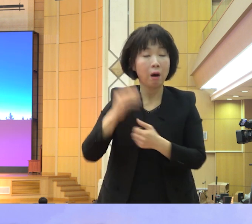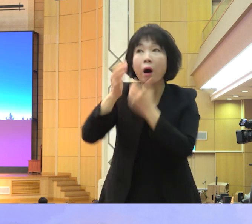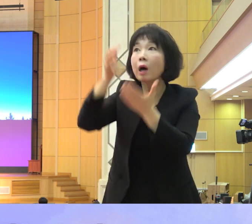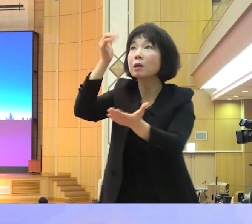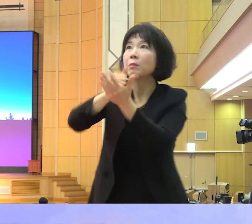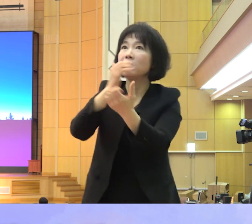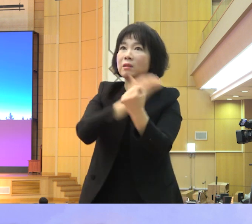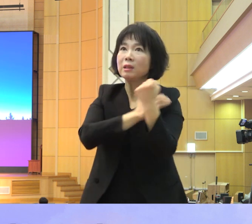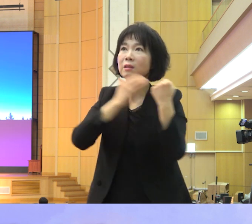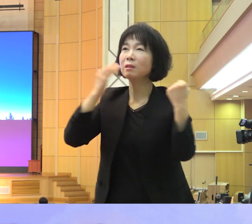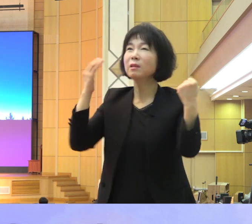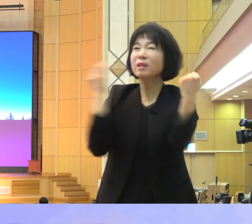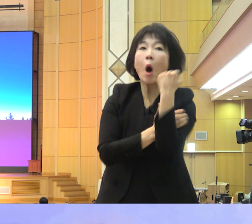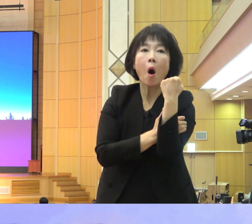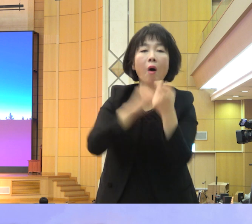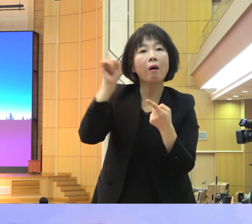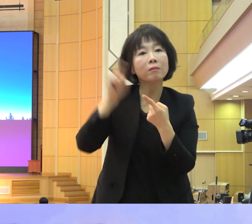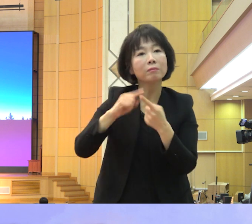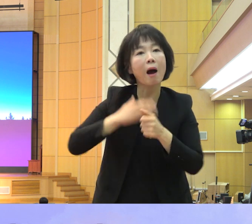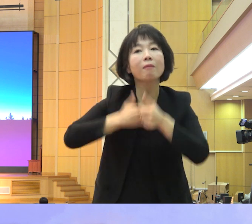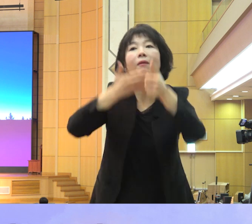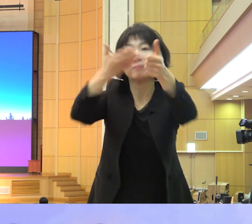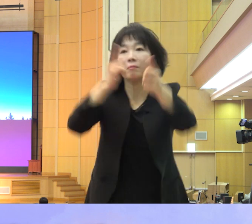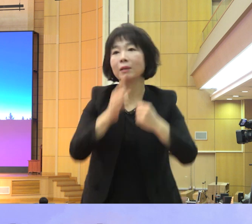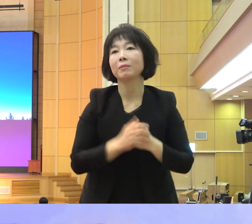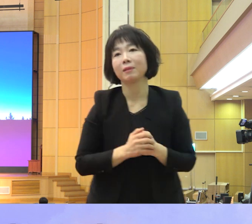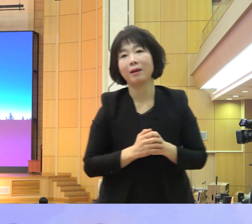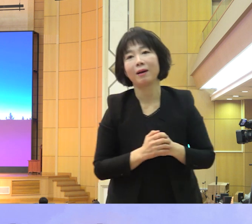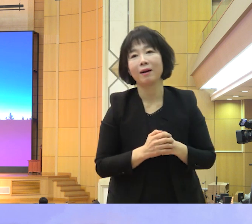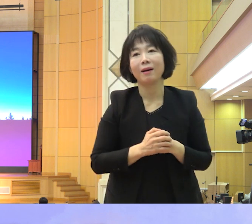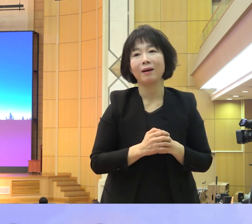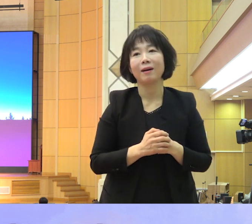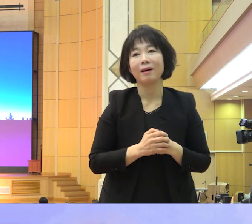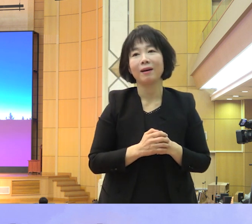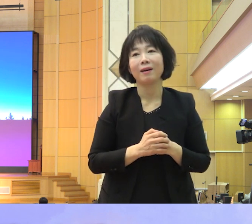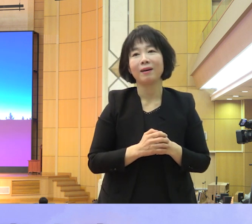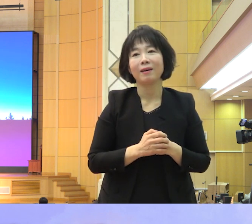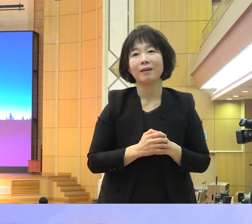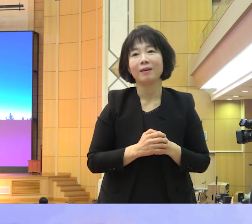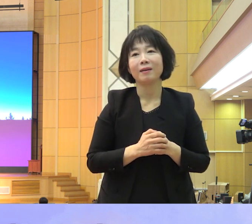능력의 하나님이라고 하는 것을 말씀해 주고 있는 것입니다. 신약에 와서 보면